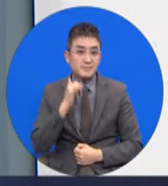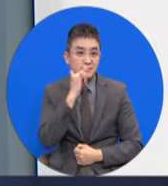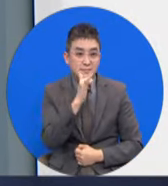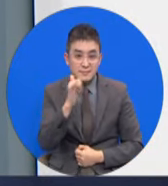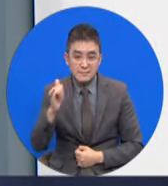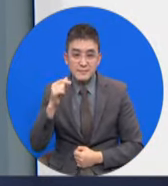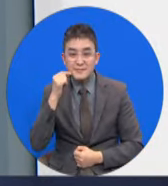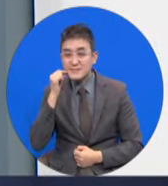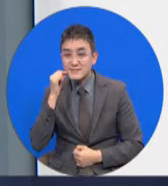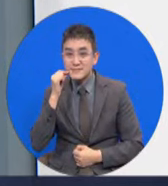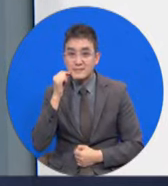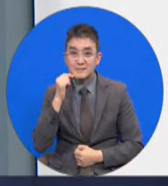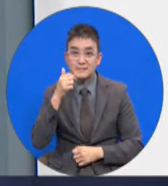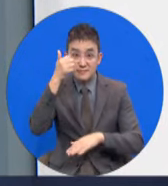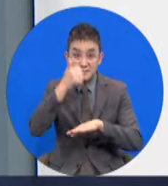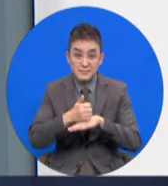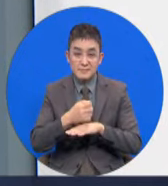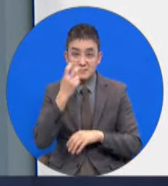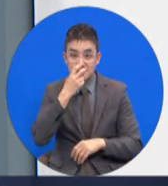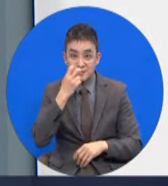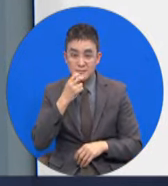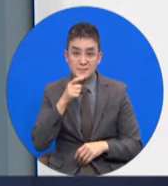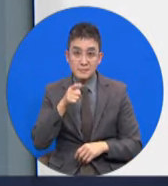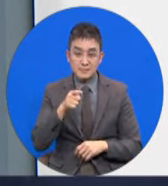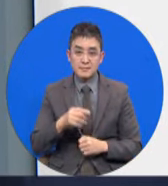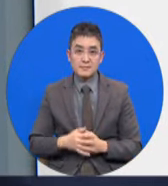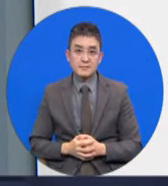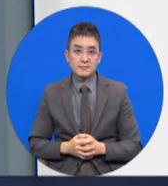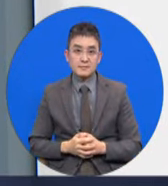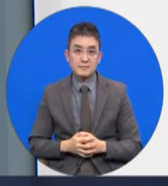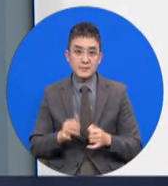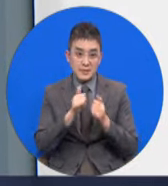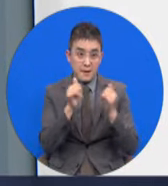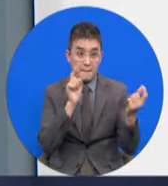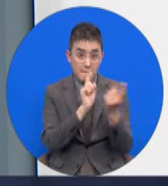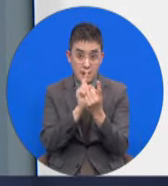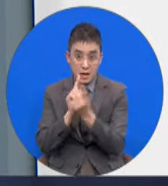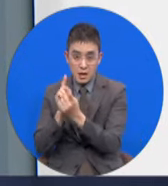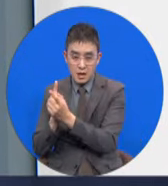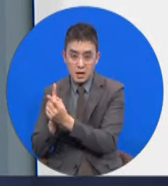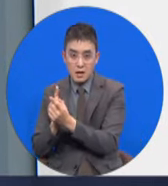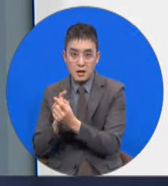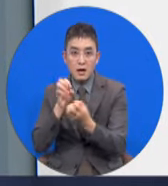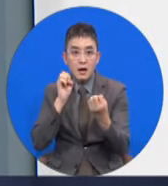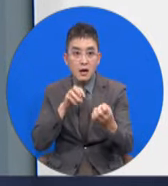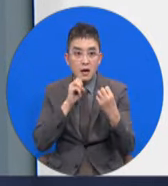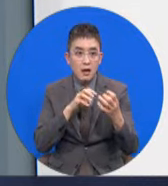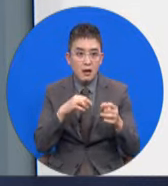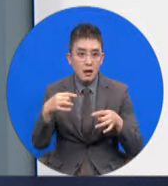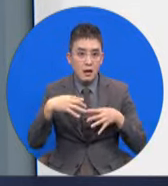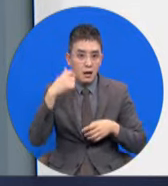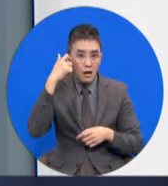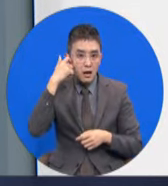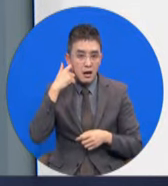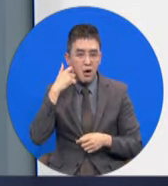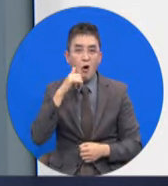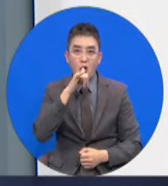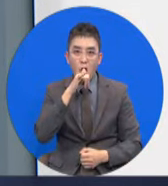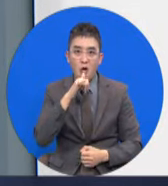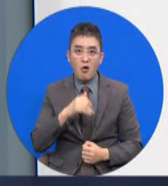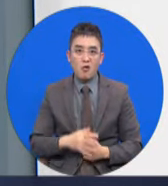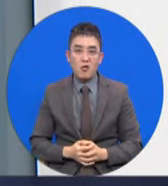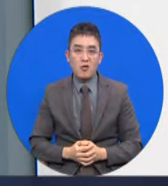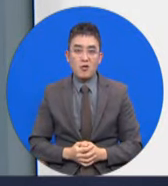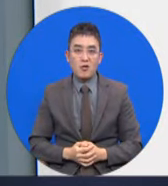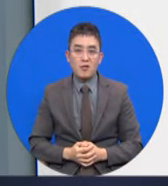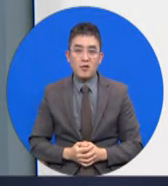가지고 무슨 정확한 데이터를 가지고 있는 건 아니지만은 사람들 만나면서 느끼는 체감이라는 게 있습니다. 저도 뭐 정치학을 공부했고 또 뭐 정치